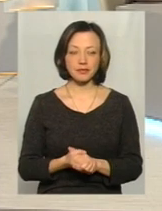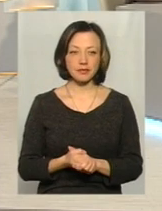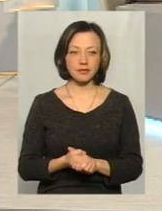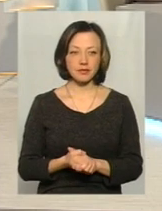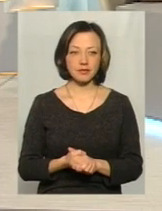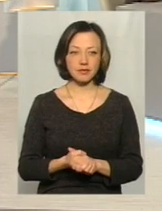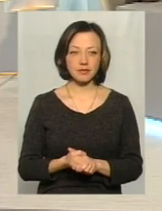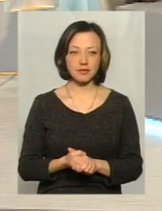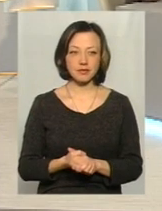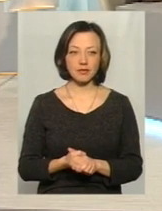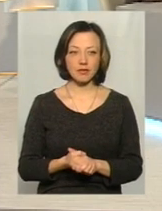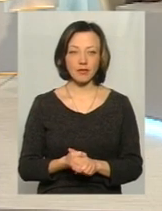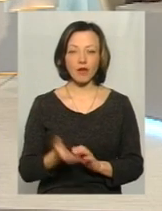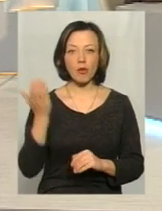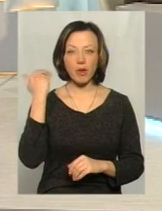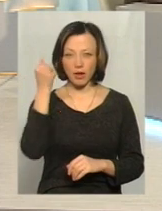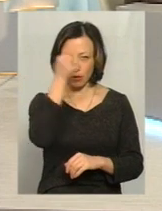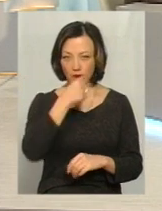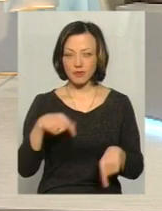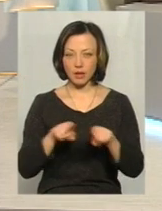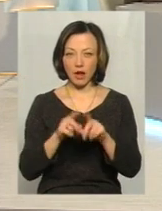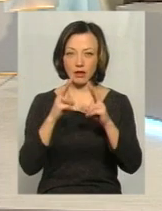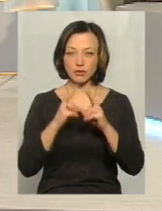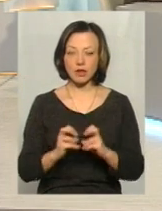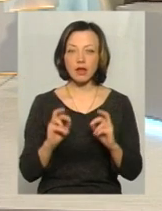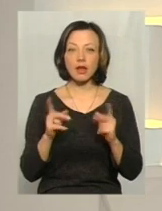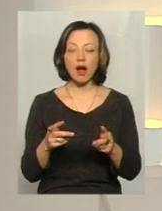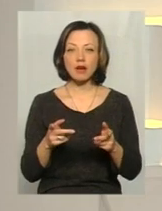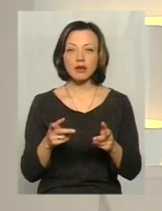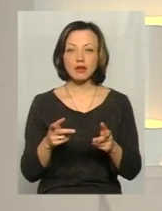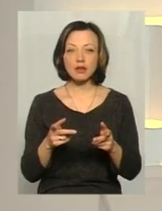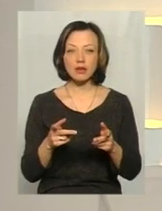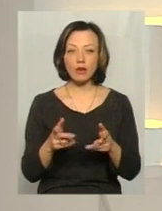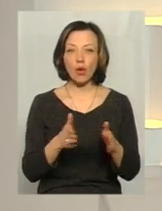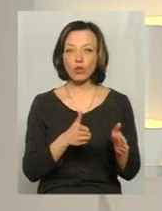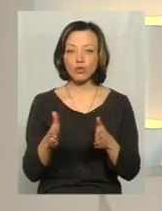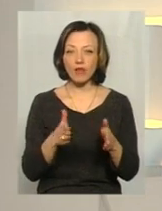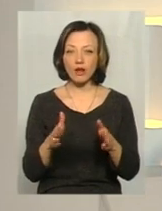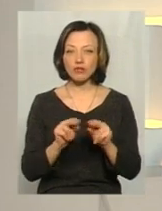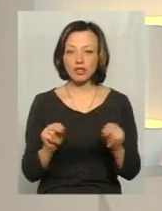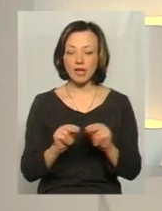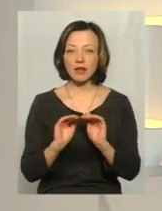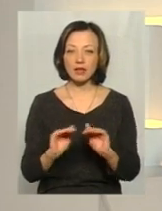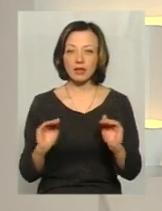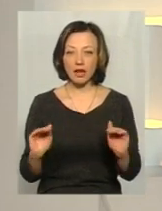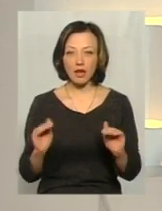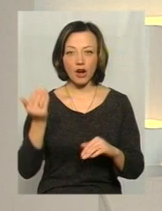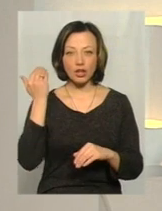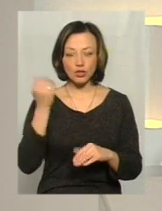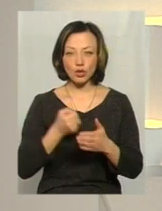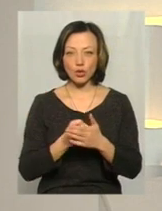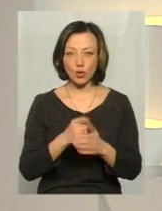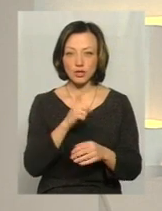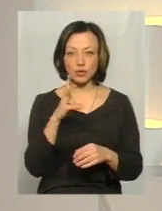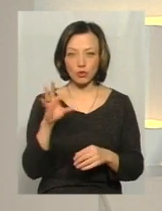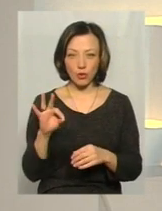проведеної роботи. Ну, в попередні роки все одно, напевно, аналізували, як готували вчителі дітей раніше до